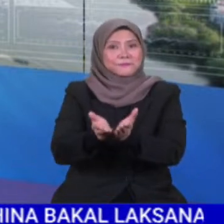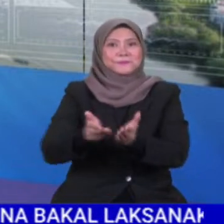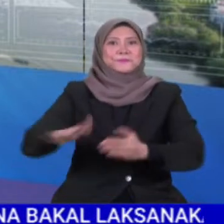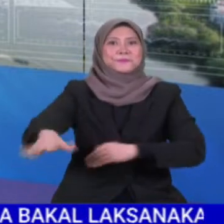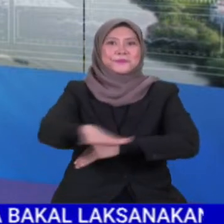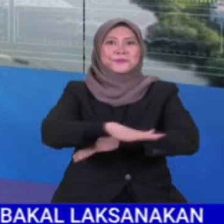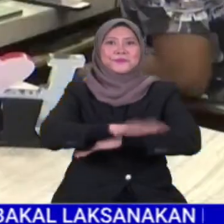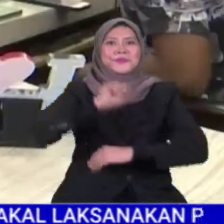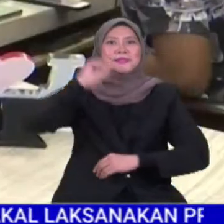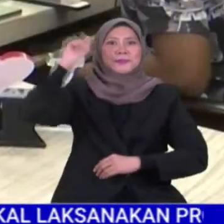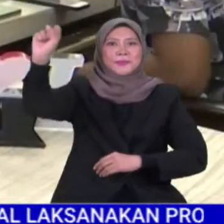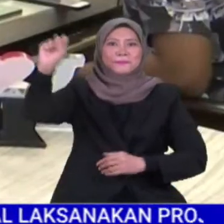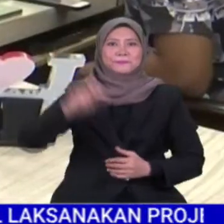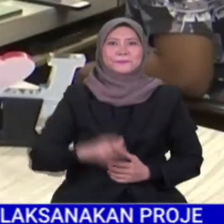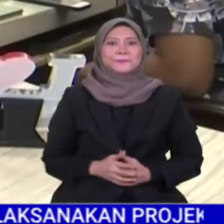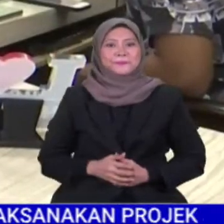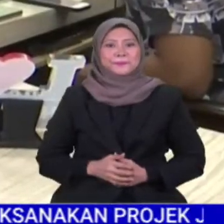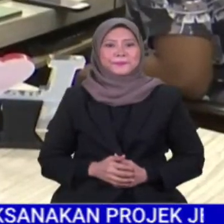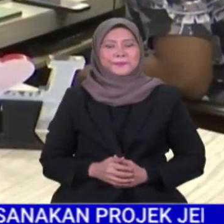Sabah.